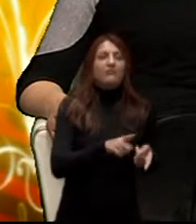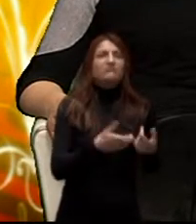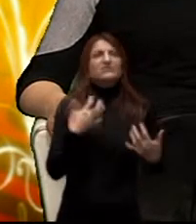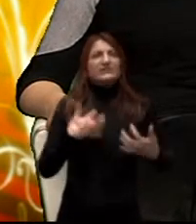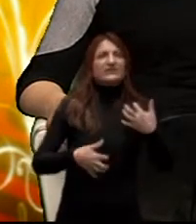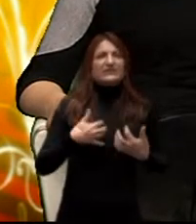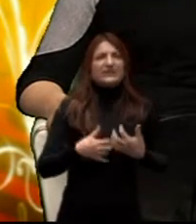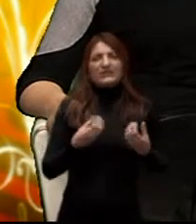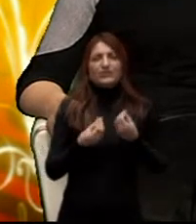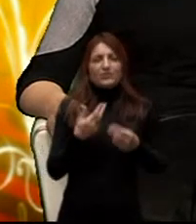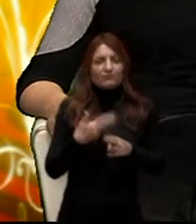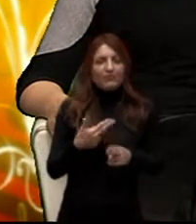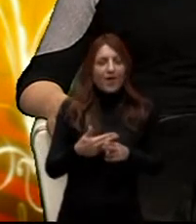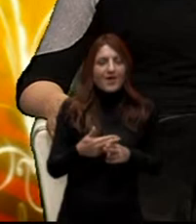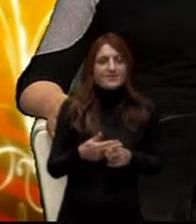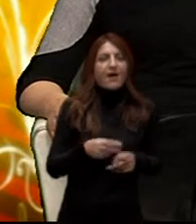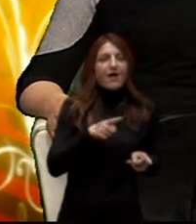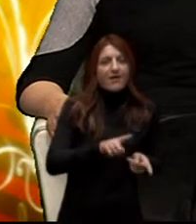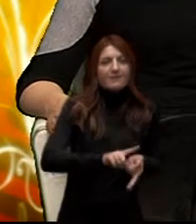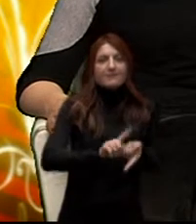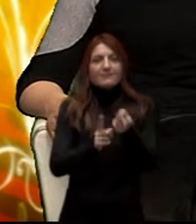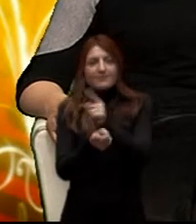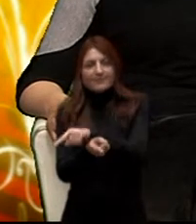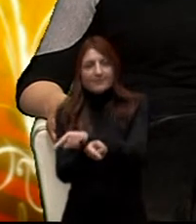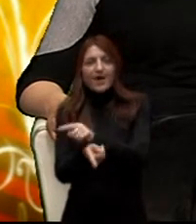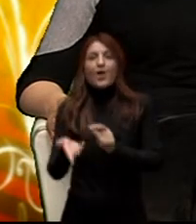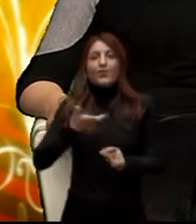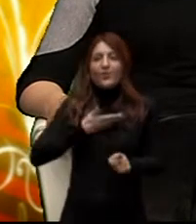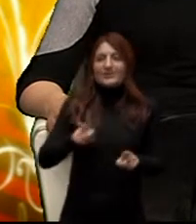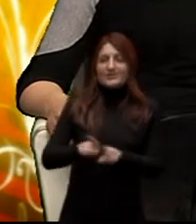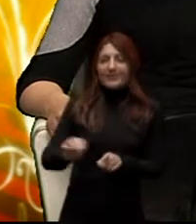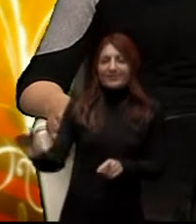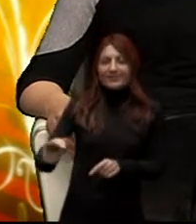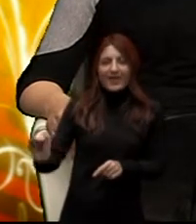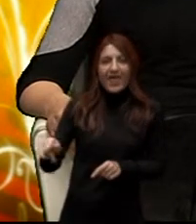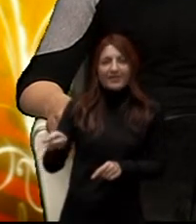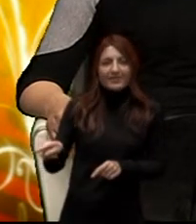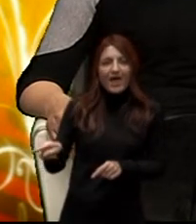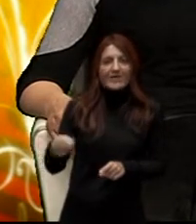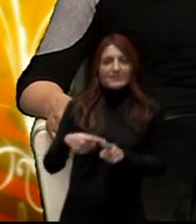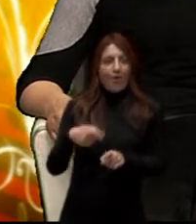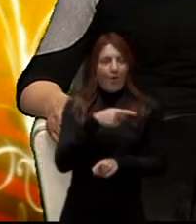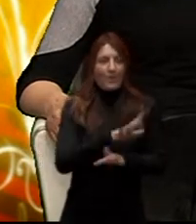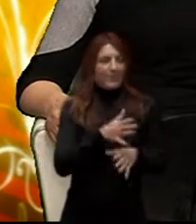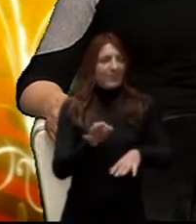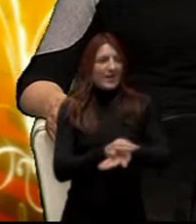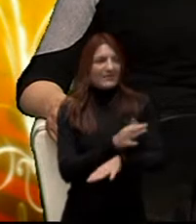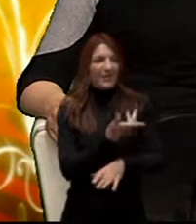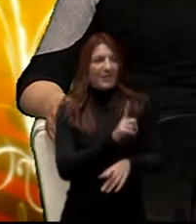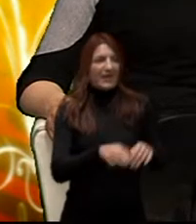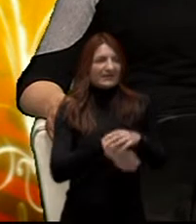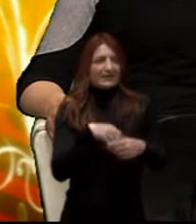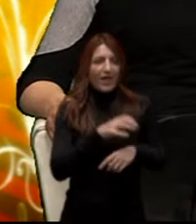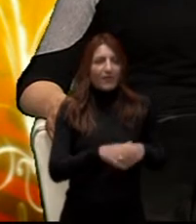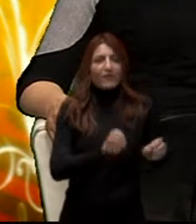stresnim bolestima. Isto tako proizvode svoju djecu s tenzijskim glavoboljama radi toga što su oni nesretni ili nezadovoljni, pa i